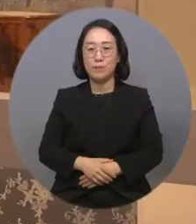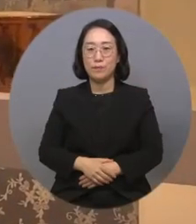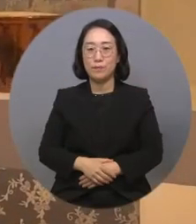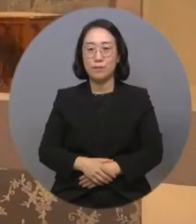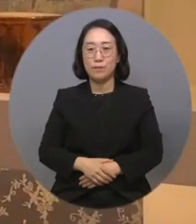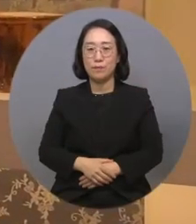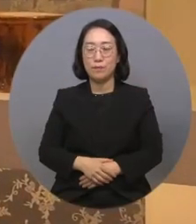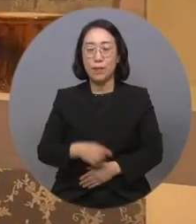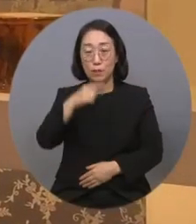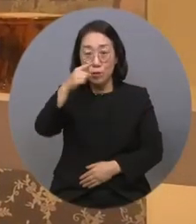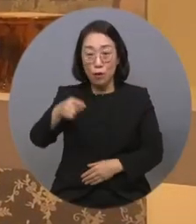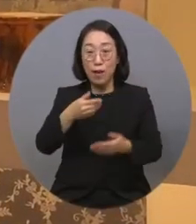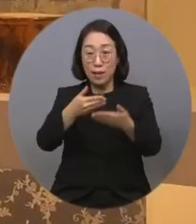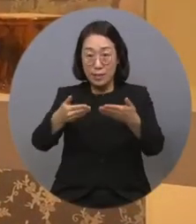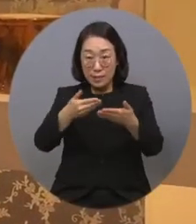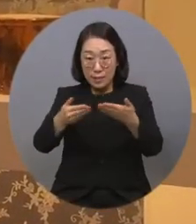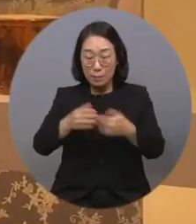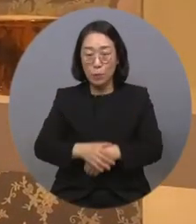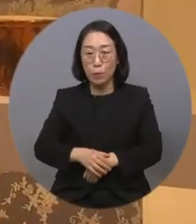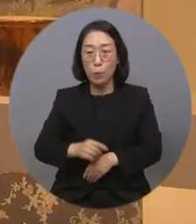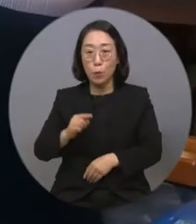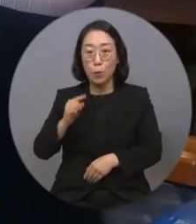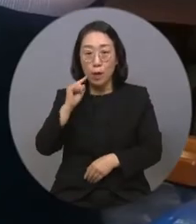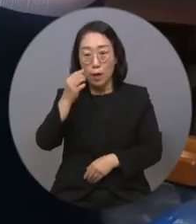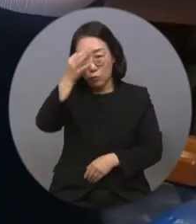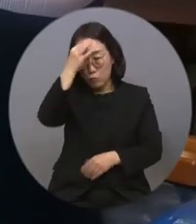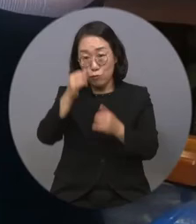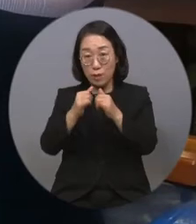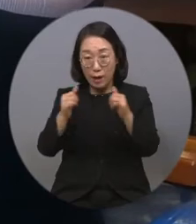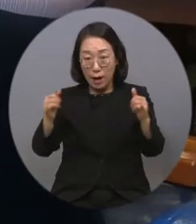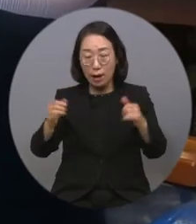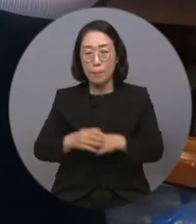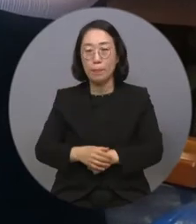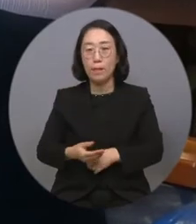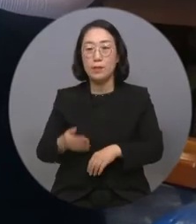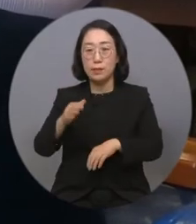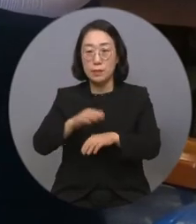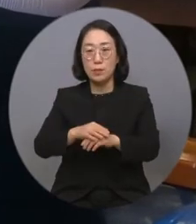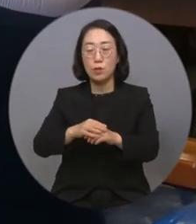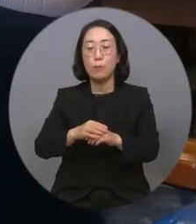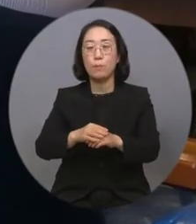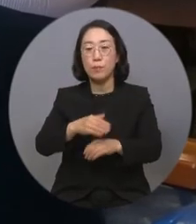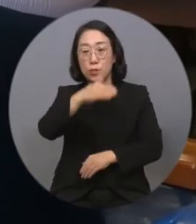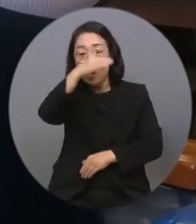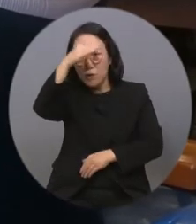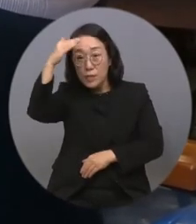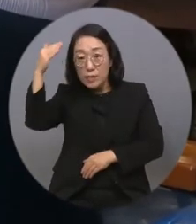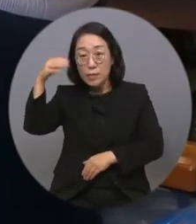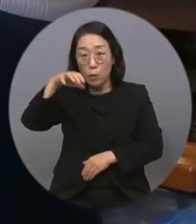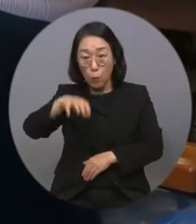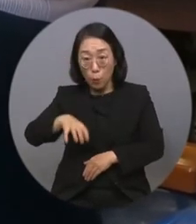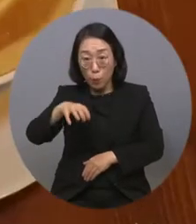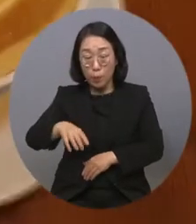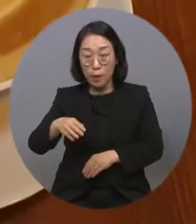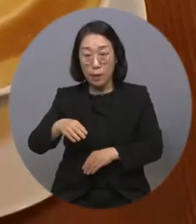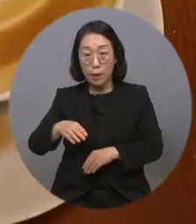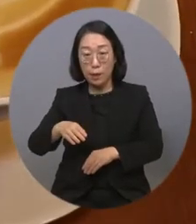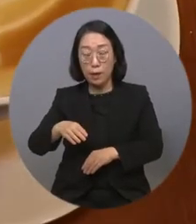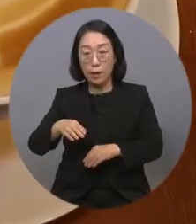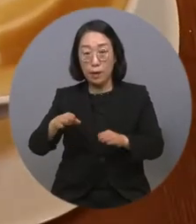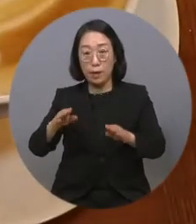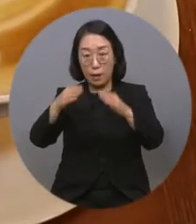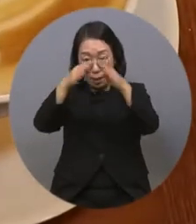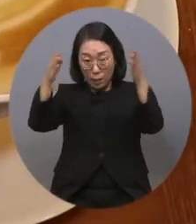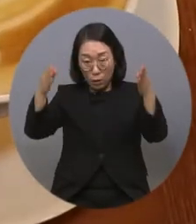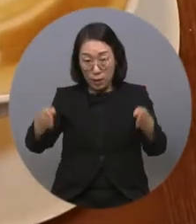서양 화가 겸 포슬린 페인팅 아티스트 신지현 작가는 직접 운영 전시하는 문화공간 포슬린 갤러리에서